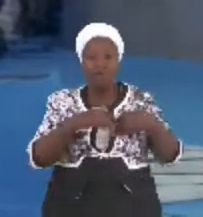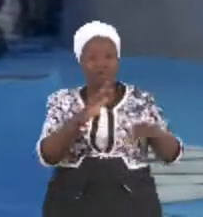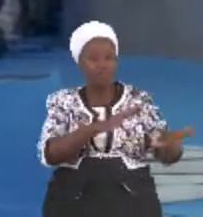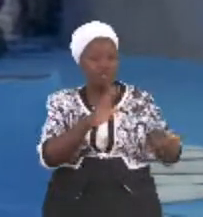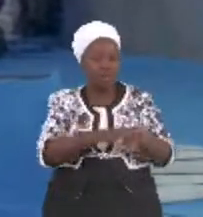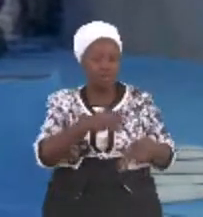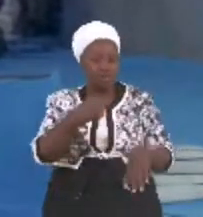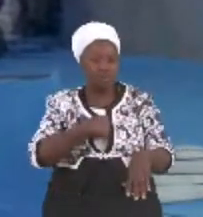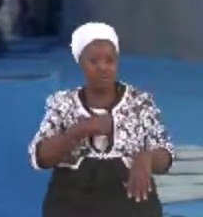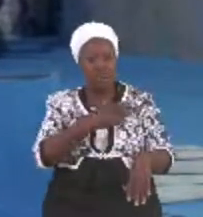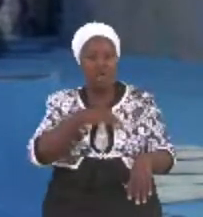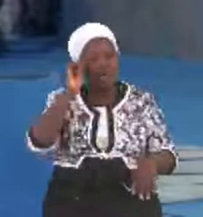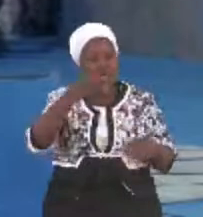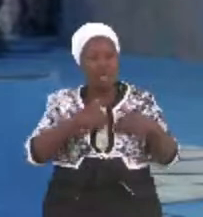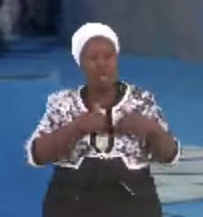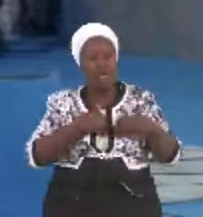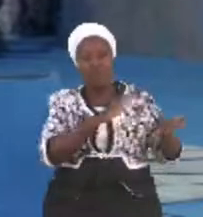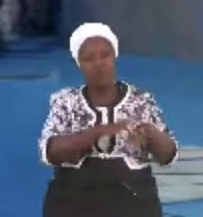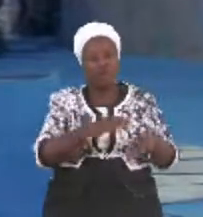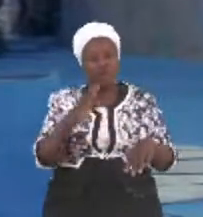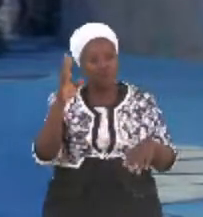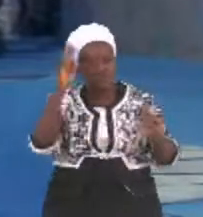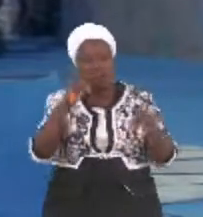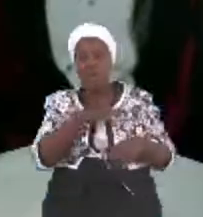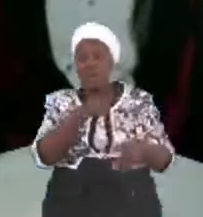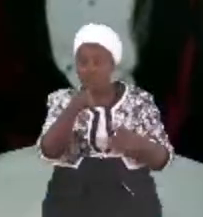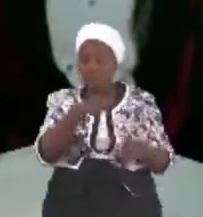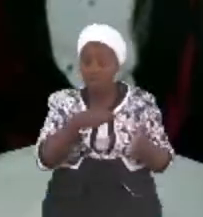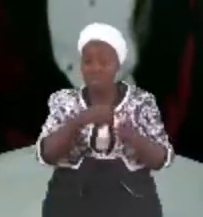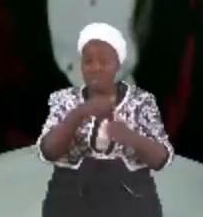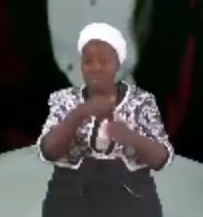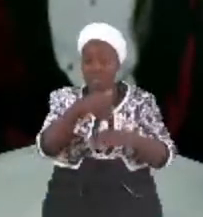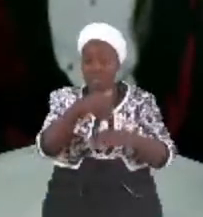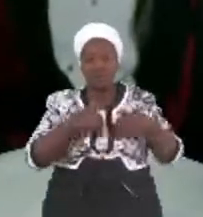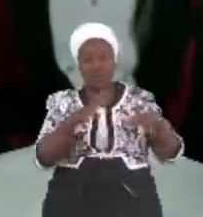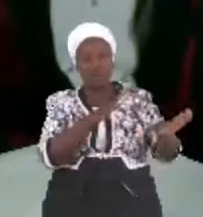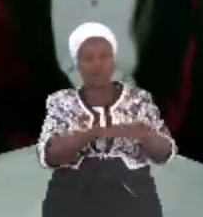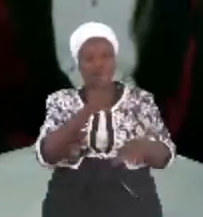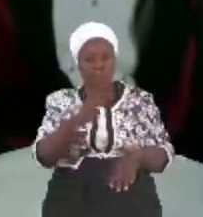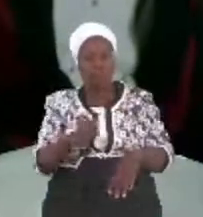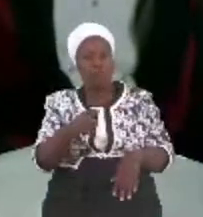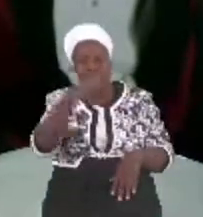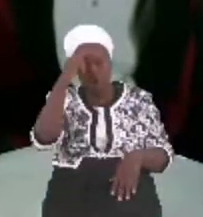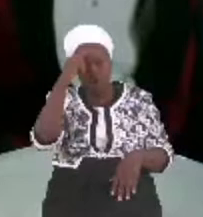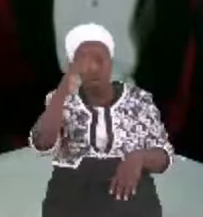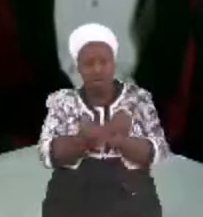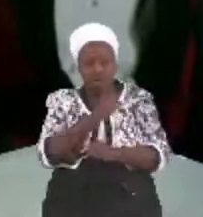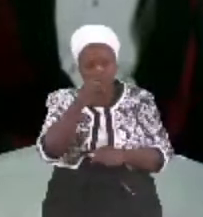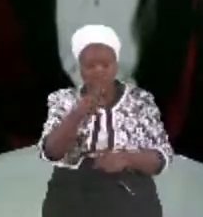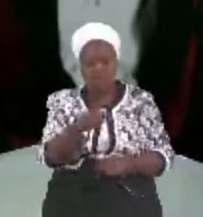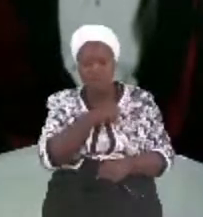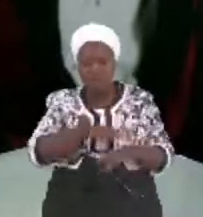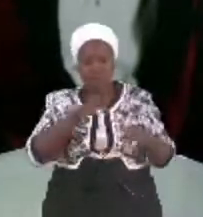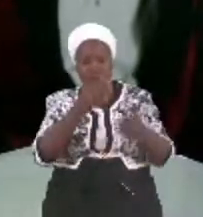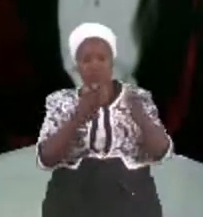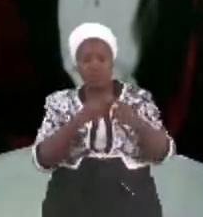Et il a eu pitié de lui. Et toi aussi ce soir, il aura pitié de toi. Il t'aime et il ne veut pas que